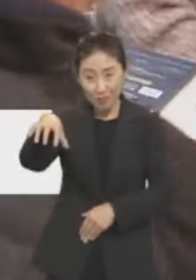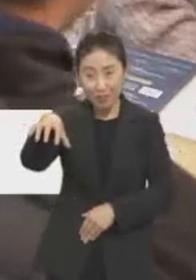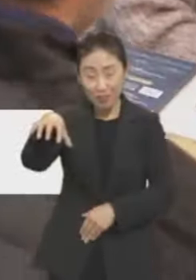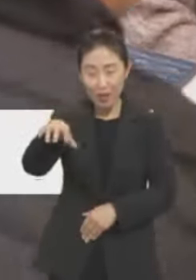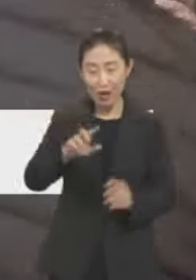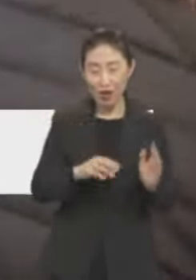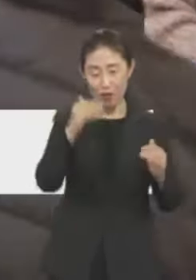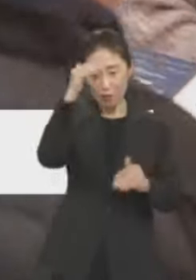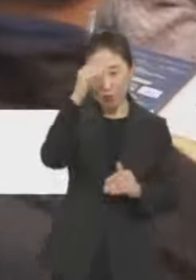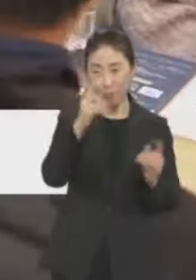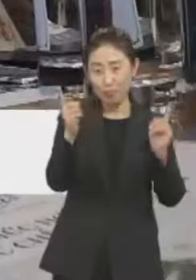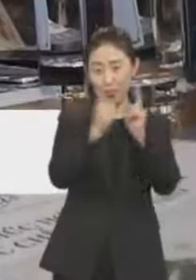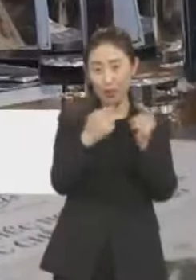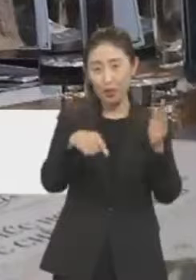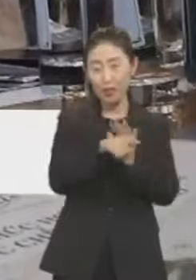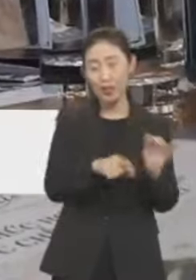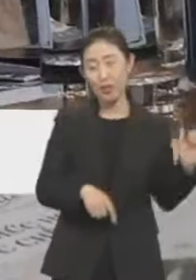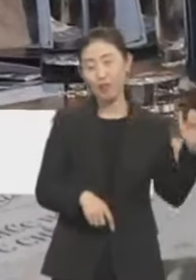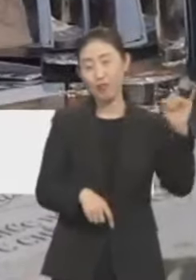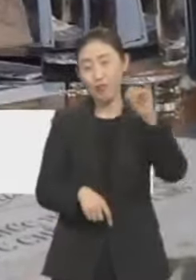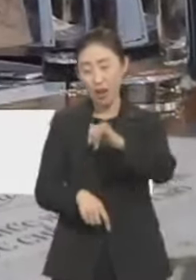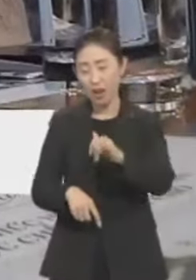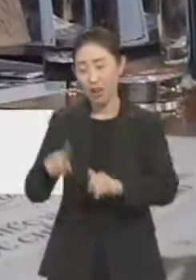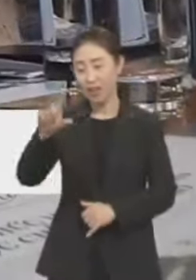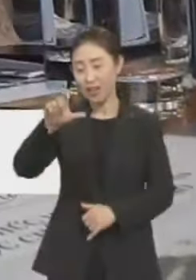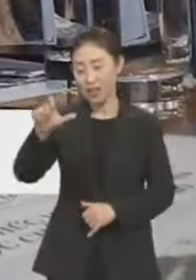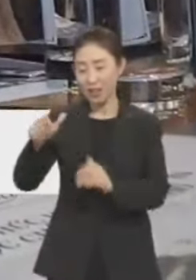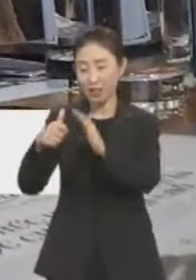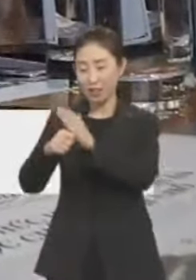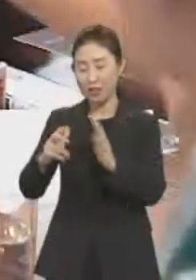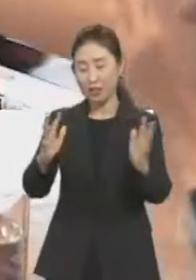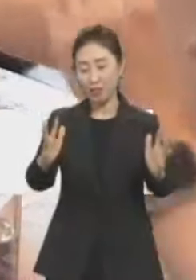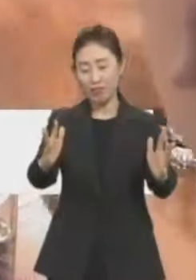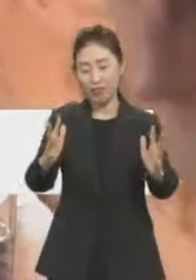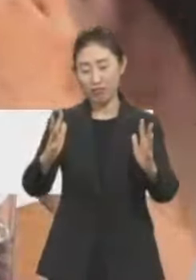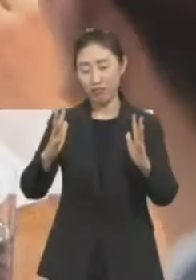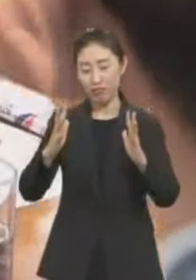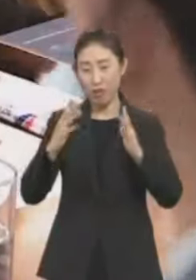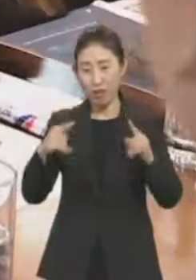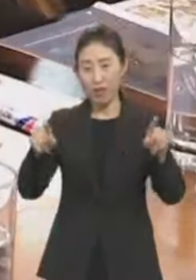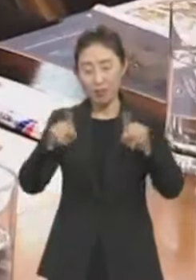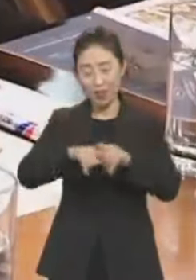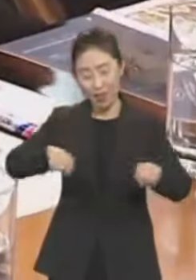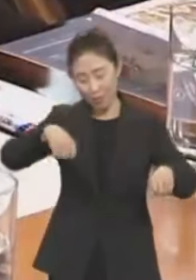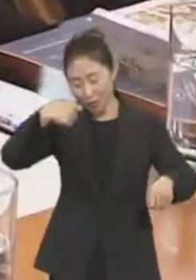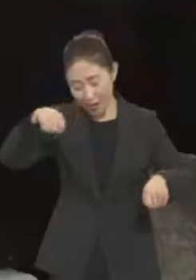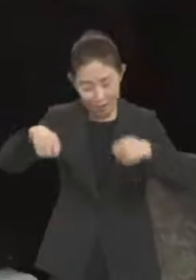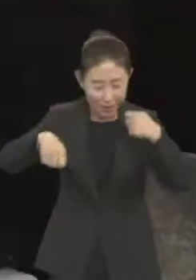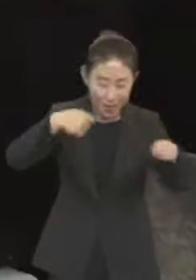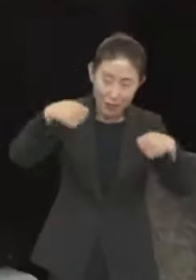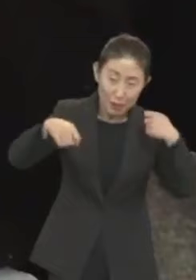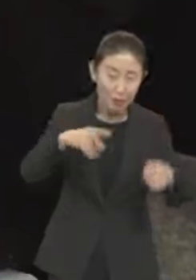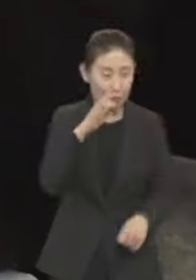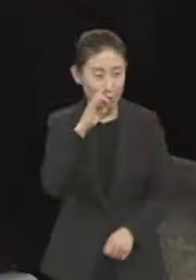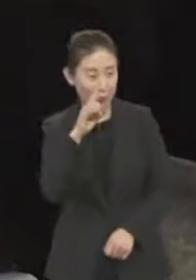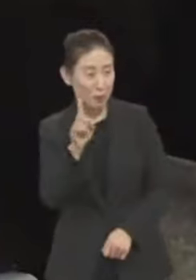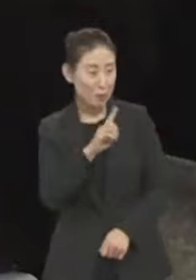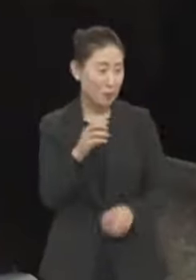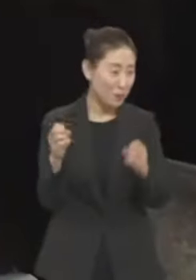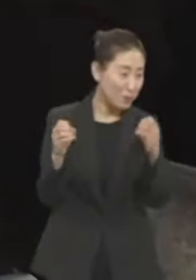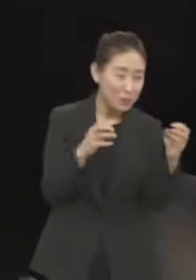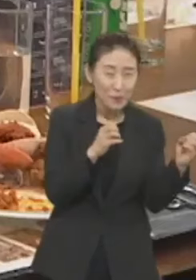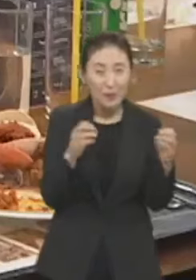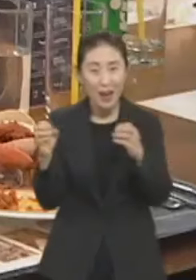날아왔습니다. 선수단 15명이 한 명씩 테이블에 앉아 팬들과 함께 식사를 하며 평소 궁금했던 것도